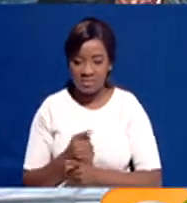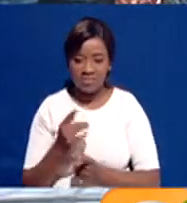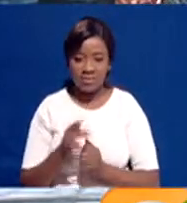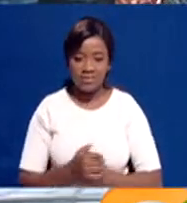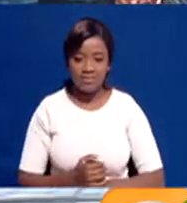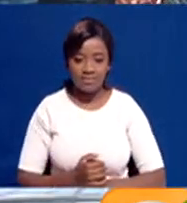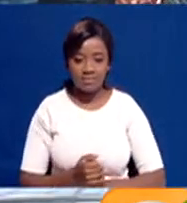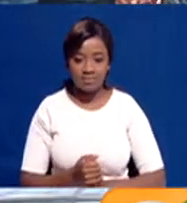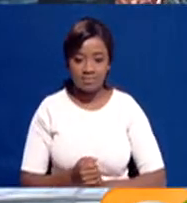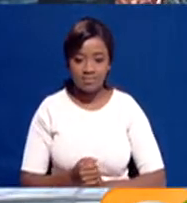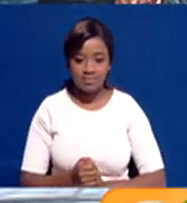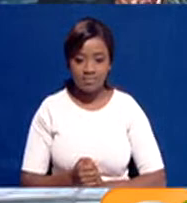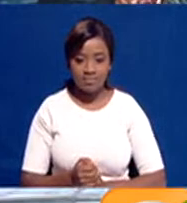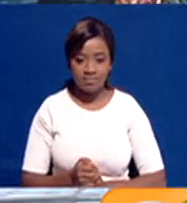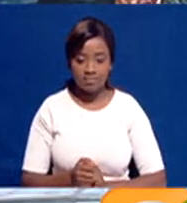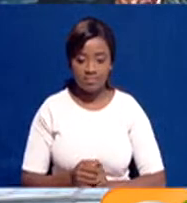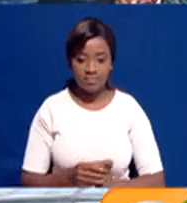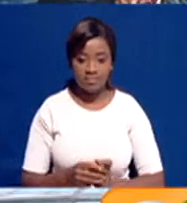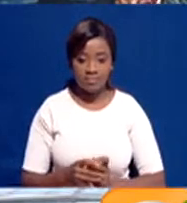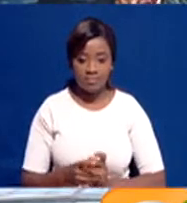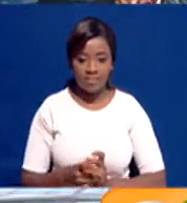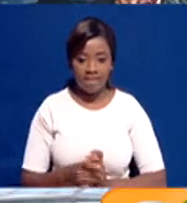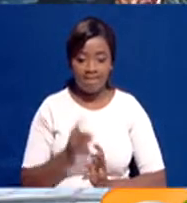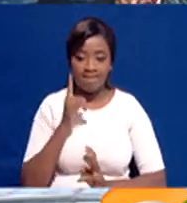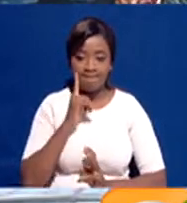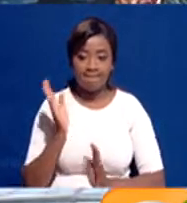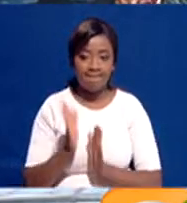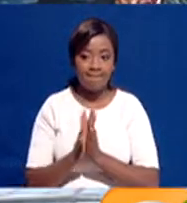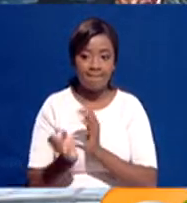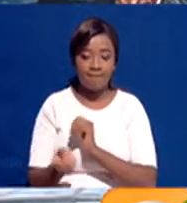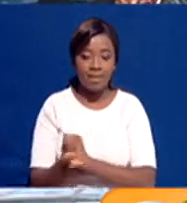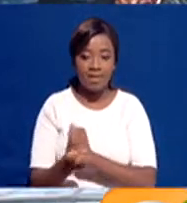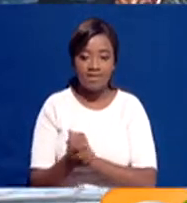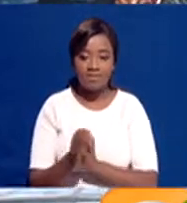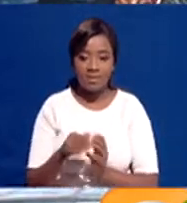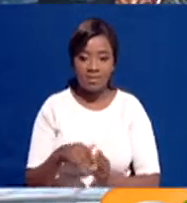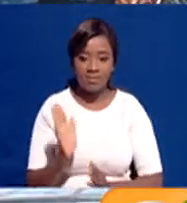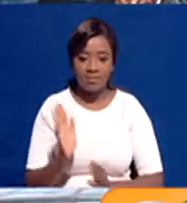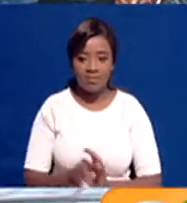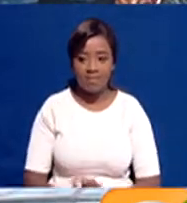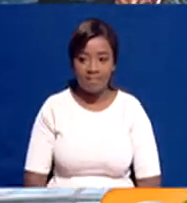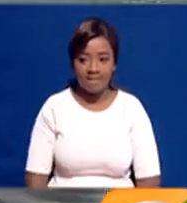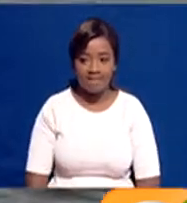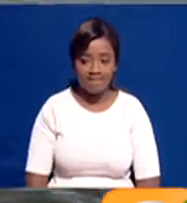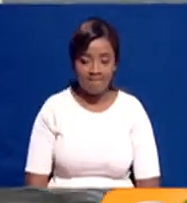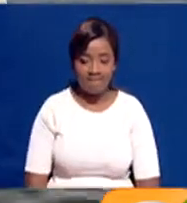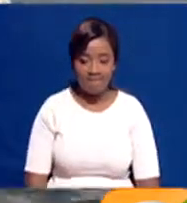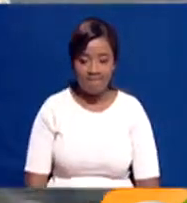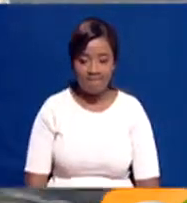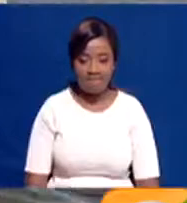hata samaki katika kaunti hiyo ya Lamu. Rahma Rashid anaangazia taarifa hiyo.